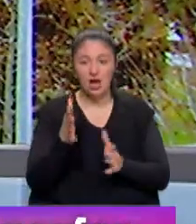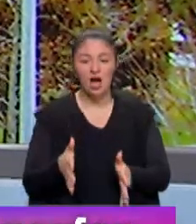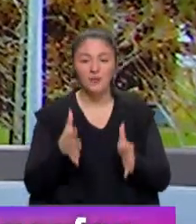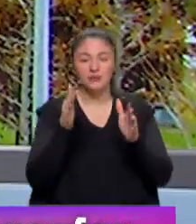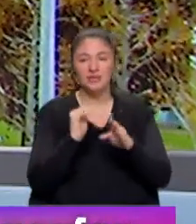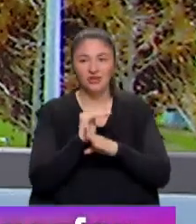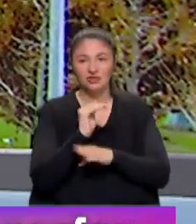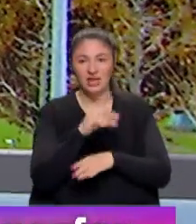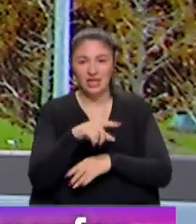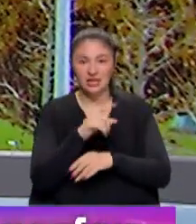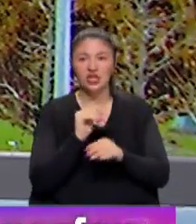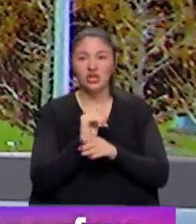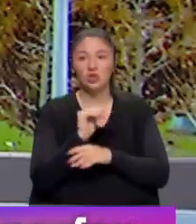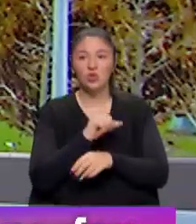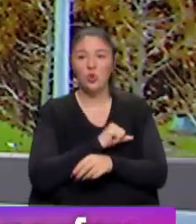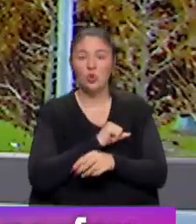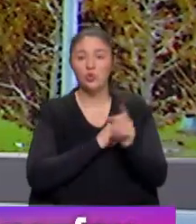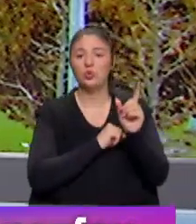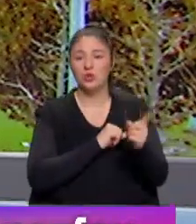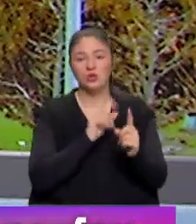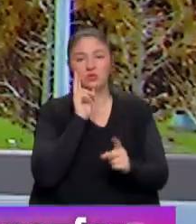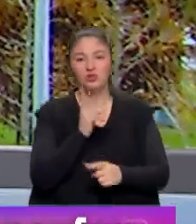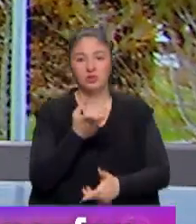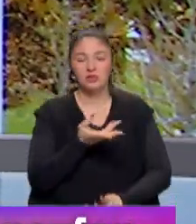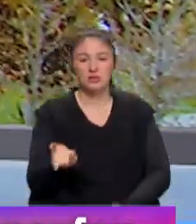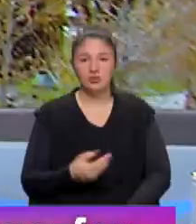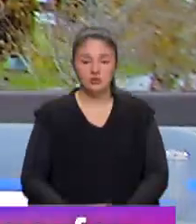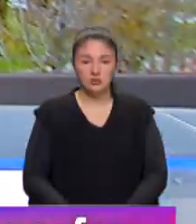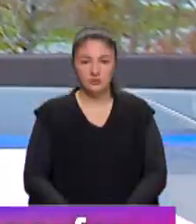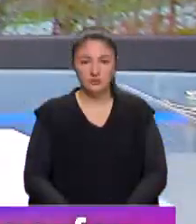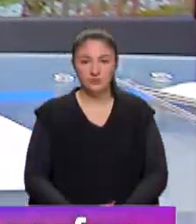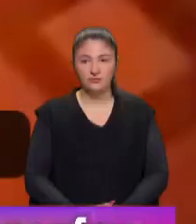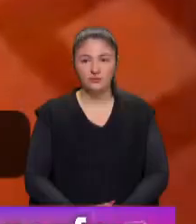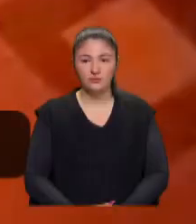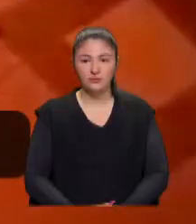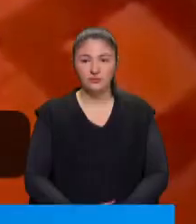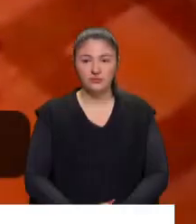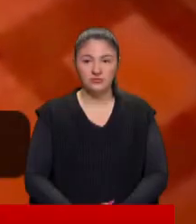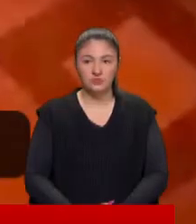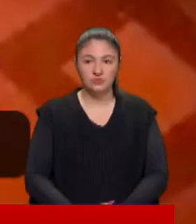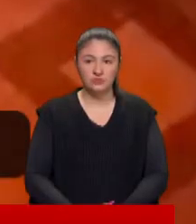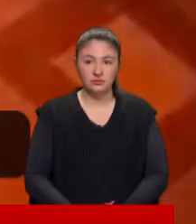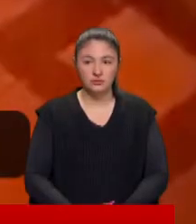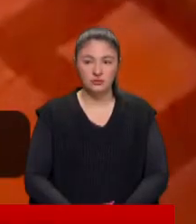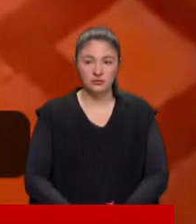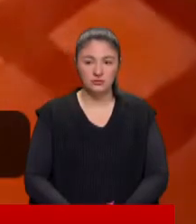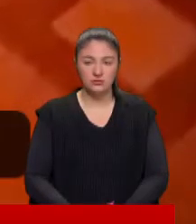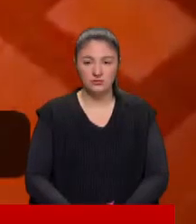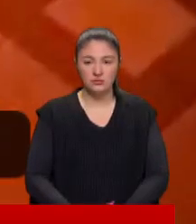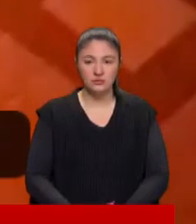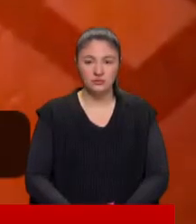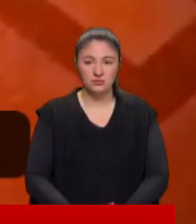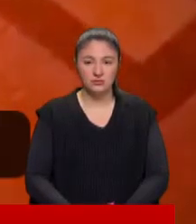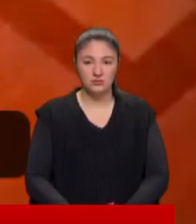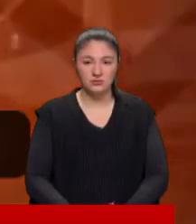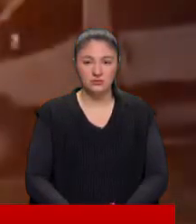apartman sakinlerinin yaşadığı korkuyu da göreceksiniz. Allah'ım inşallah bir şey olmaz. Baksana yüzüme